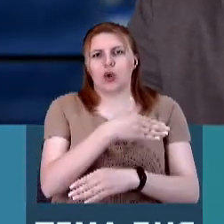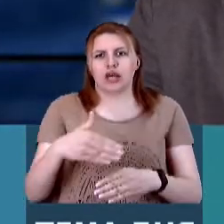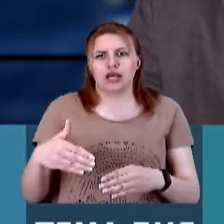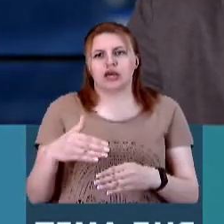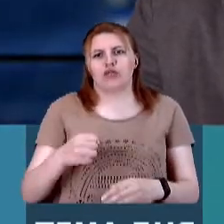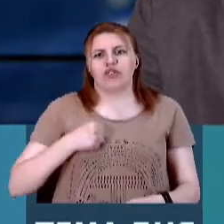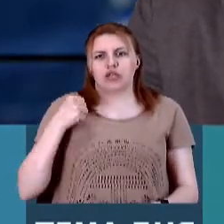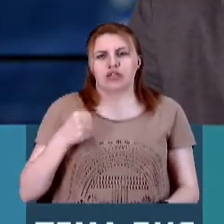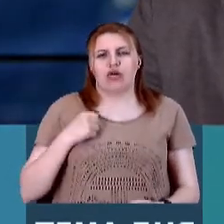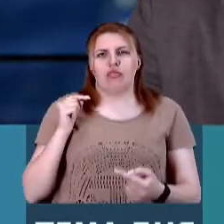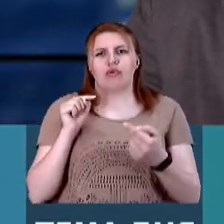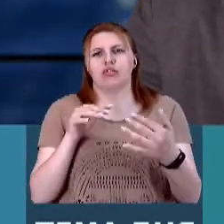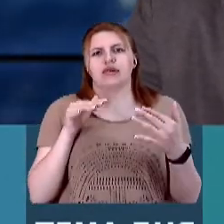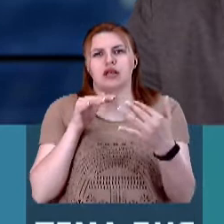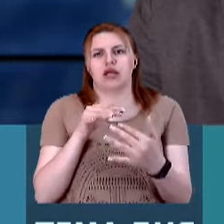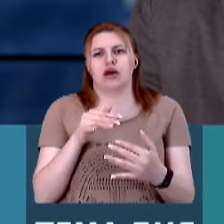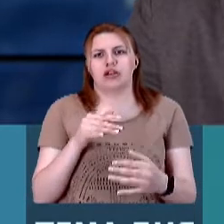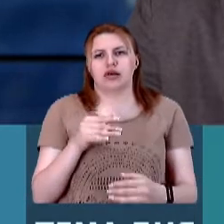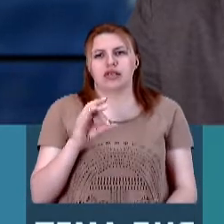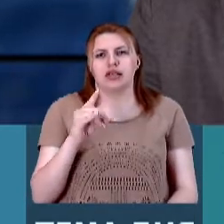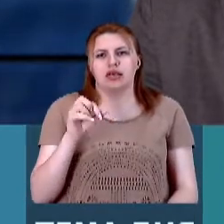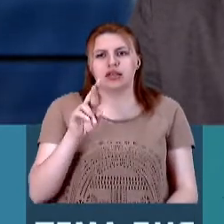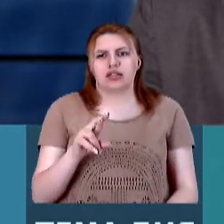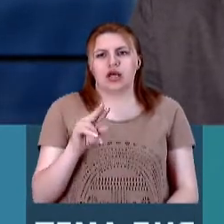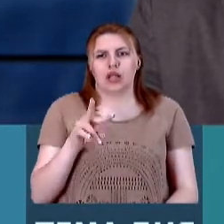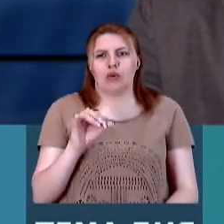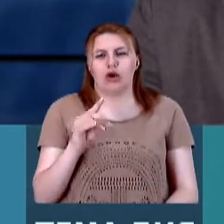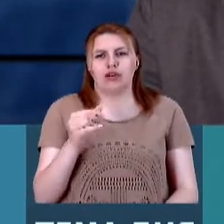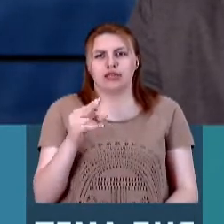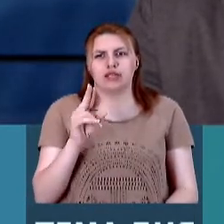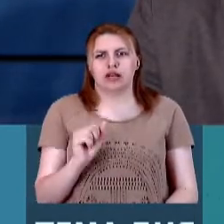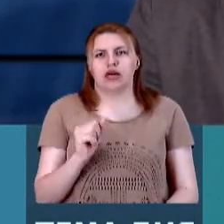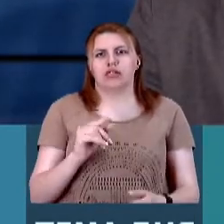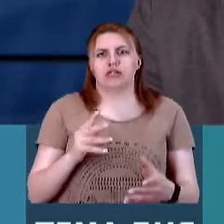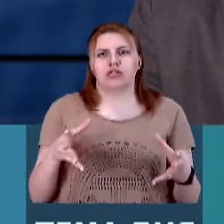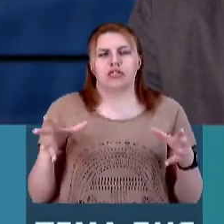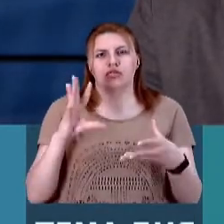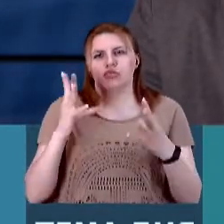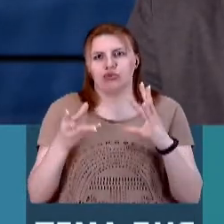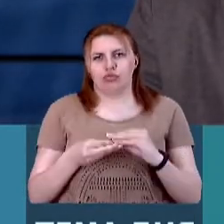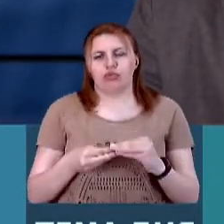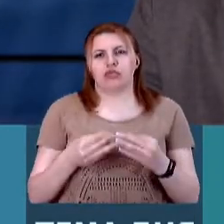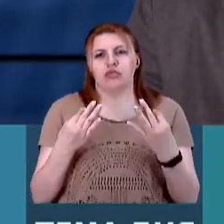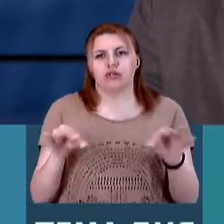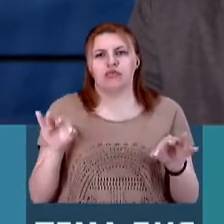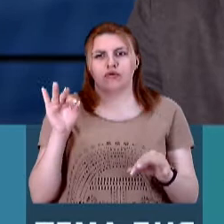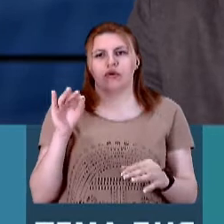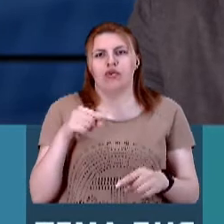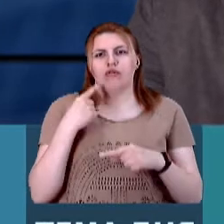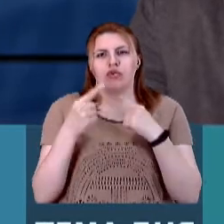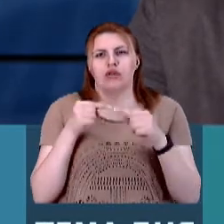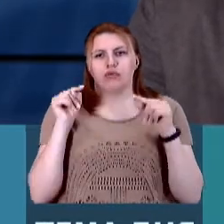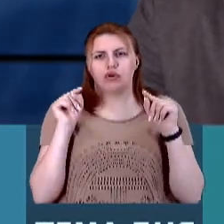військового протистояння, мається на увазі станиця Луганська. Оця вся сукупність даних і дозволила говорити про те, що наразі